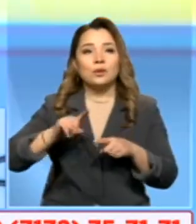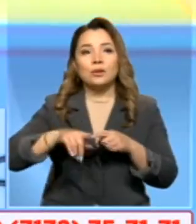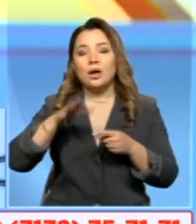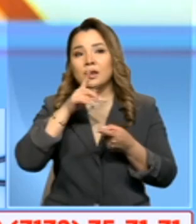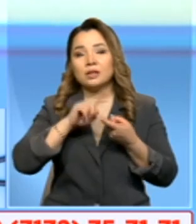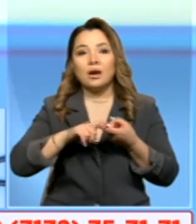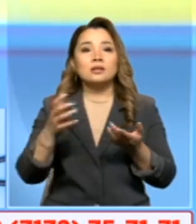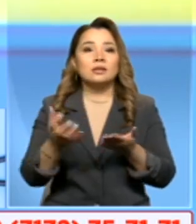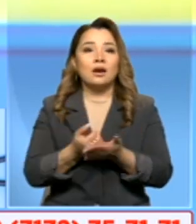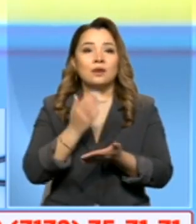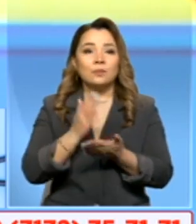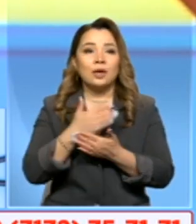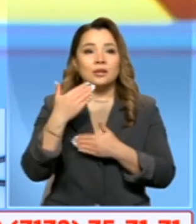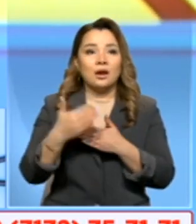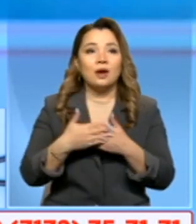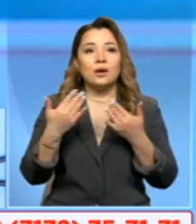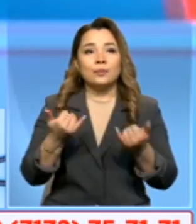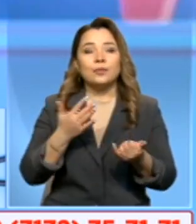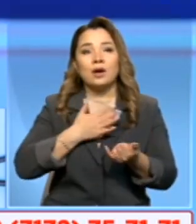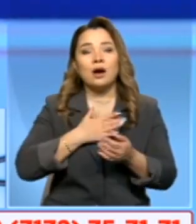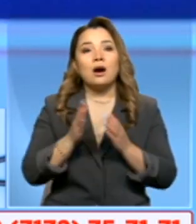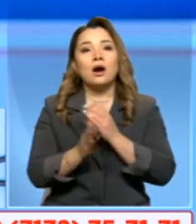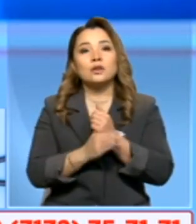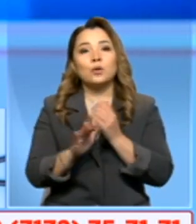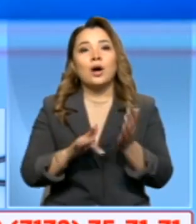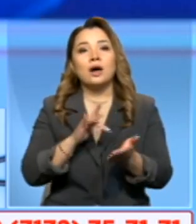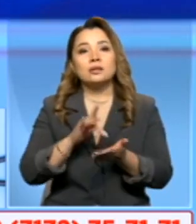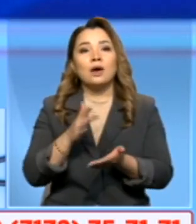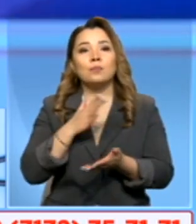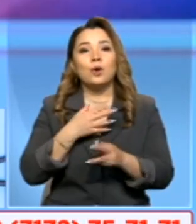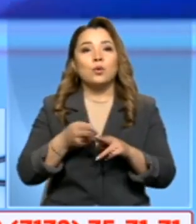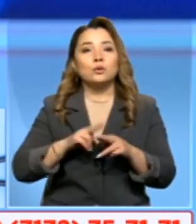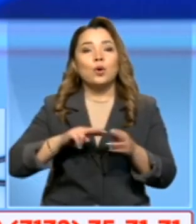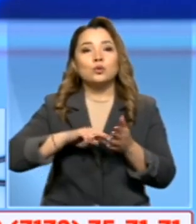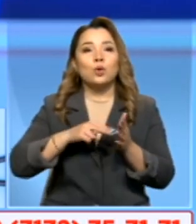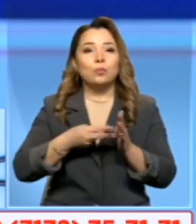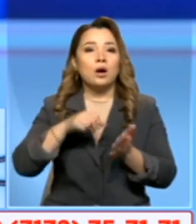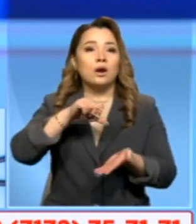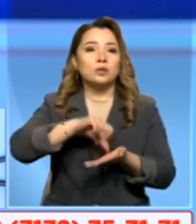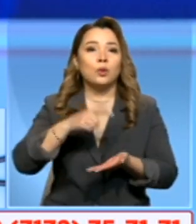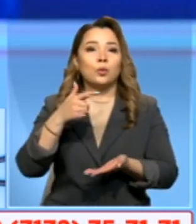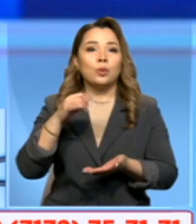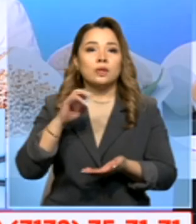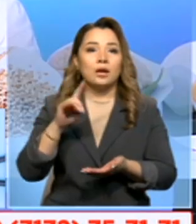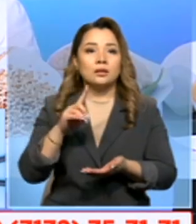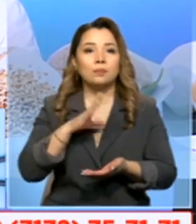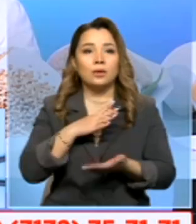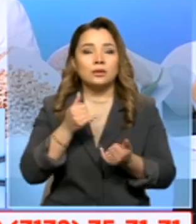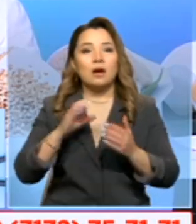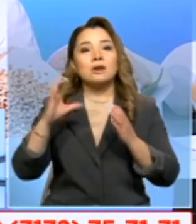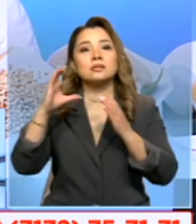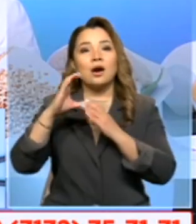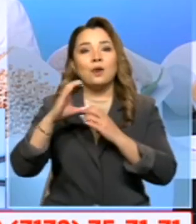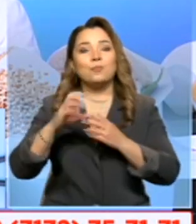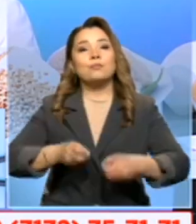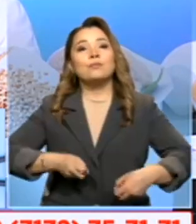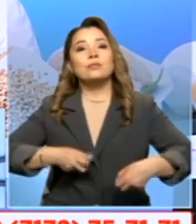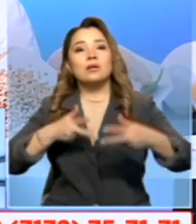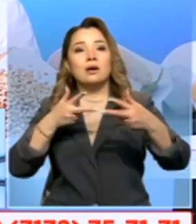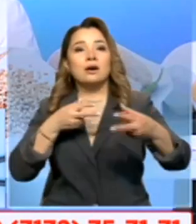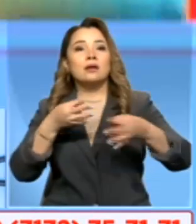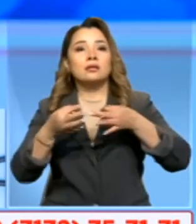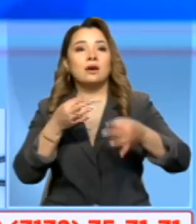қалды, қымбатты көрермендер. Бізде қазір Атырау қаласында тұратын дәл осы жобаның қатысушысы Гүлназ Ғаниева скайп арқылы байланысқа шыққалы